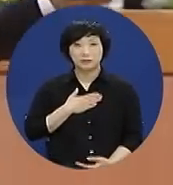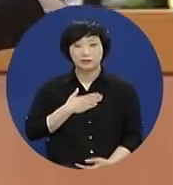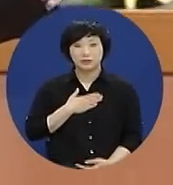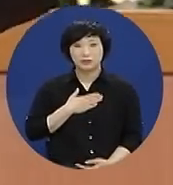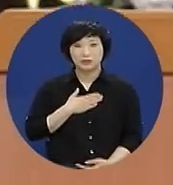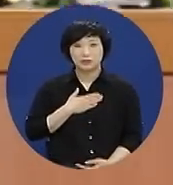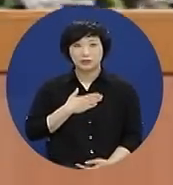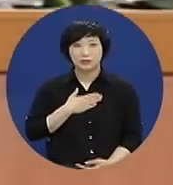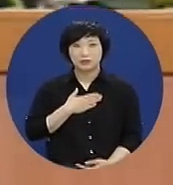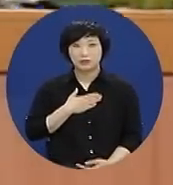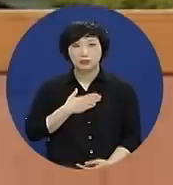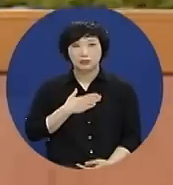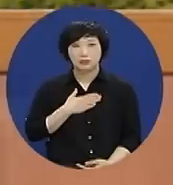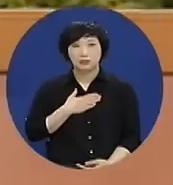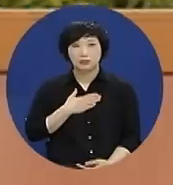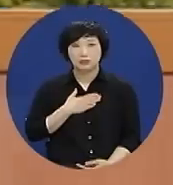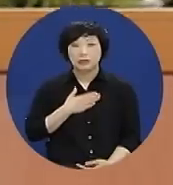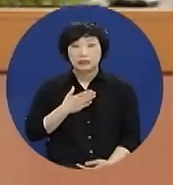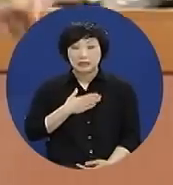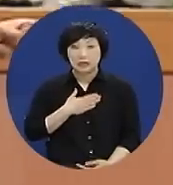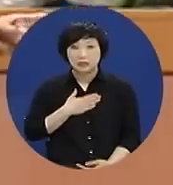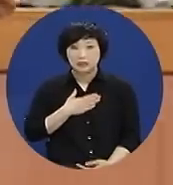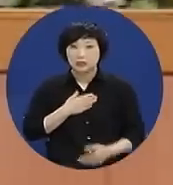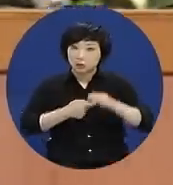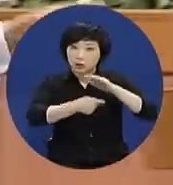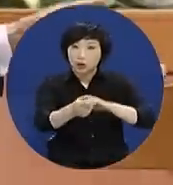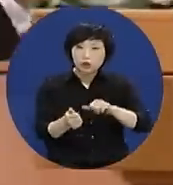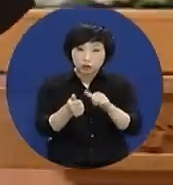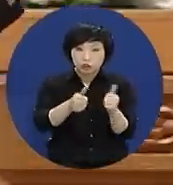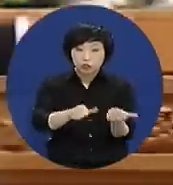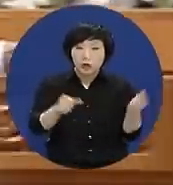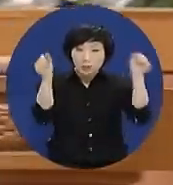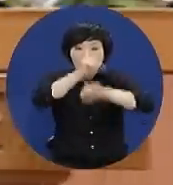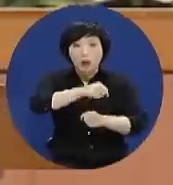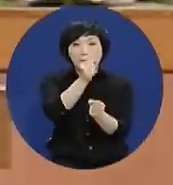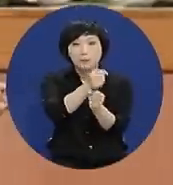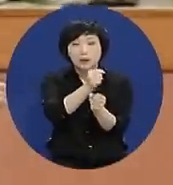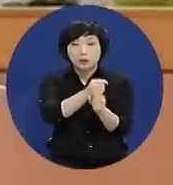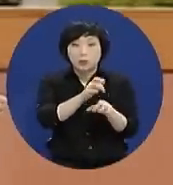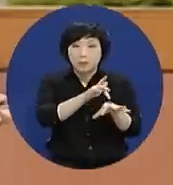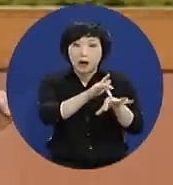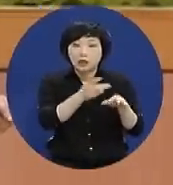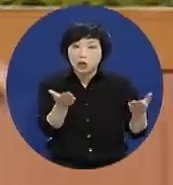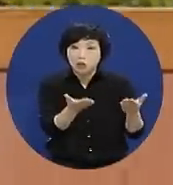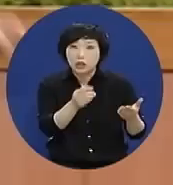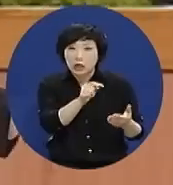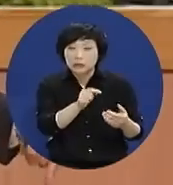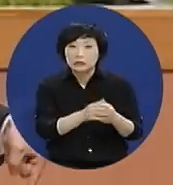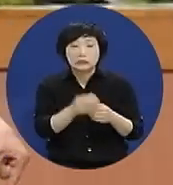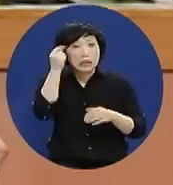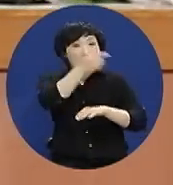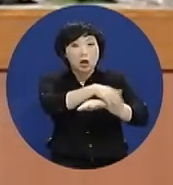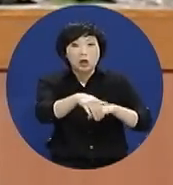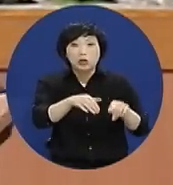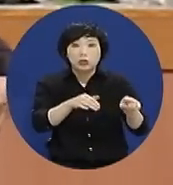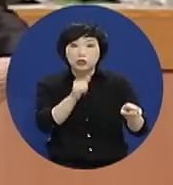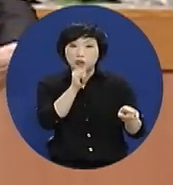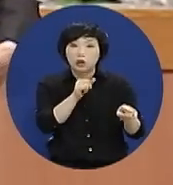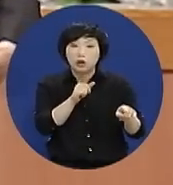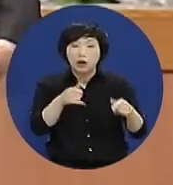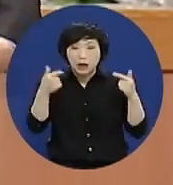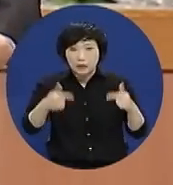は私の心を奪盗んだり殺したり滅ぼしたりする悪魔のシ策略